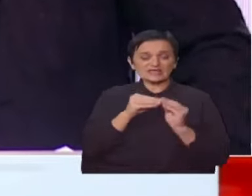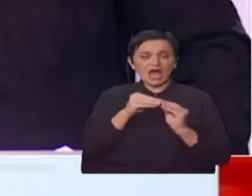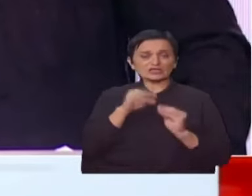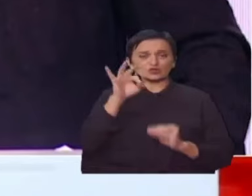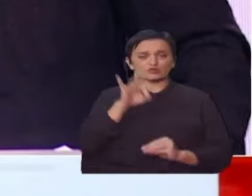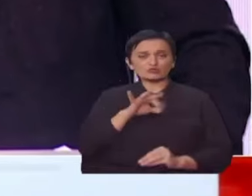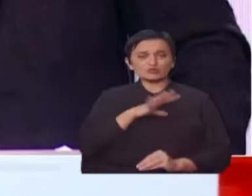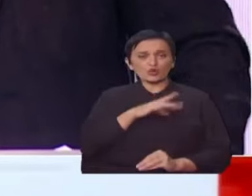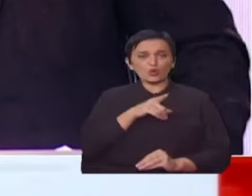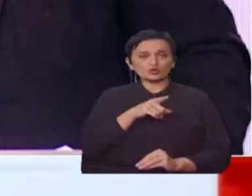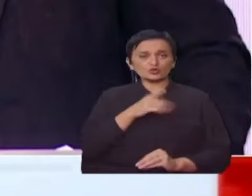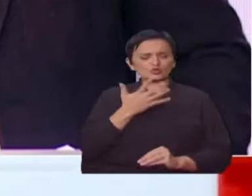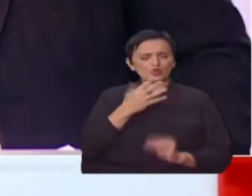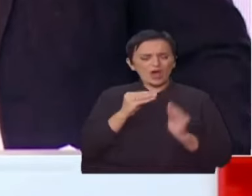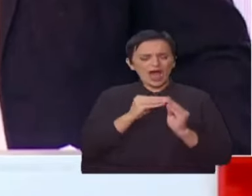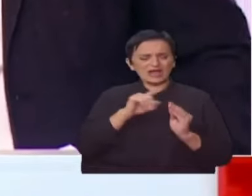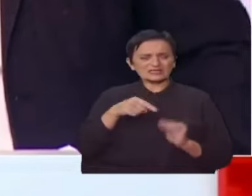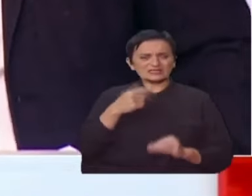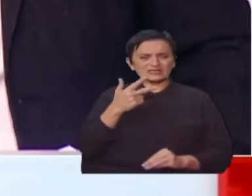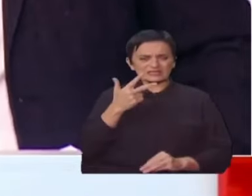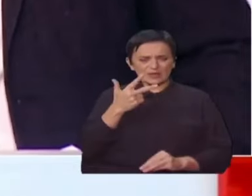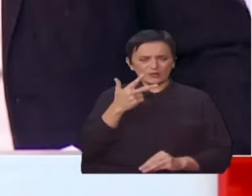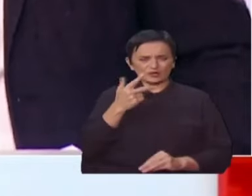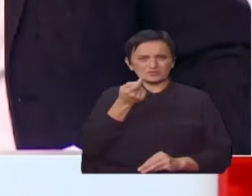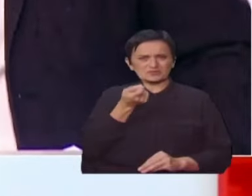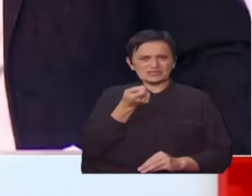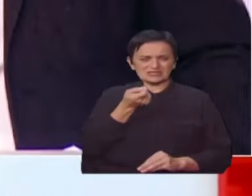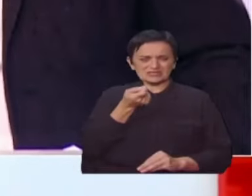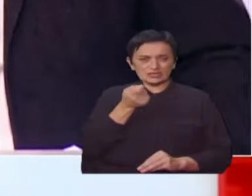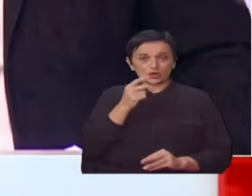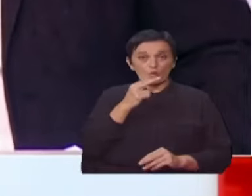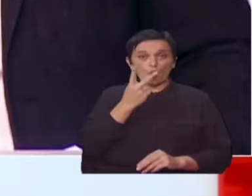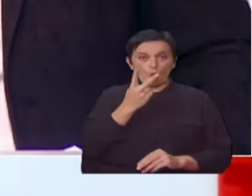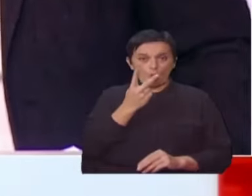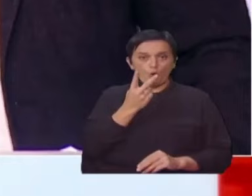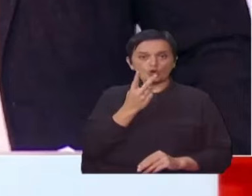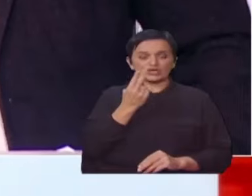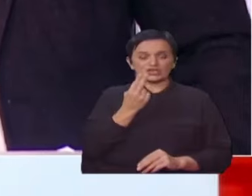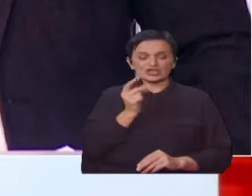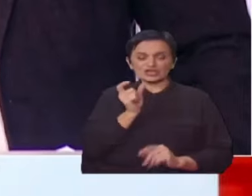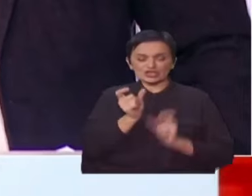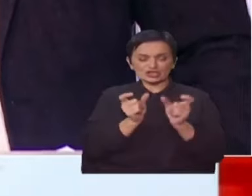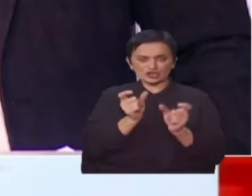10% იყო იმ წელიწადს, თუ 10.3%, შეიძლება მცირედი, ასე ვთქვათ, მაგრამ ორნიშნა იყო ცალსახად